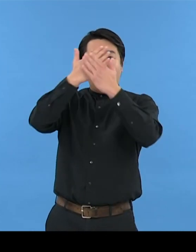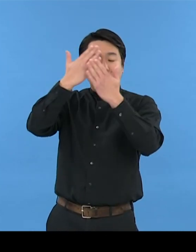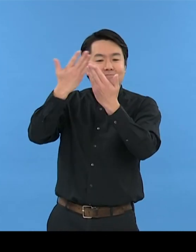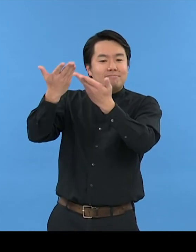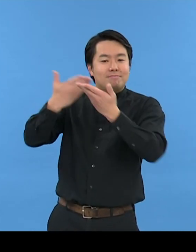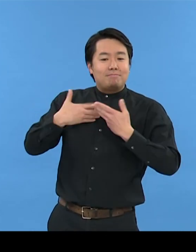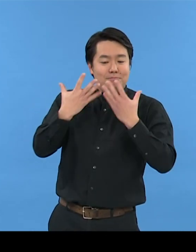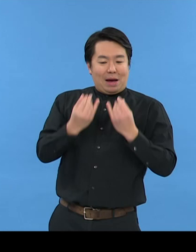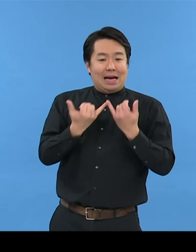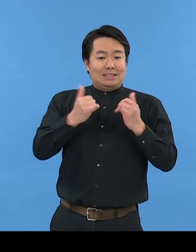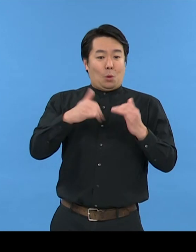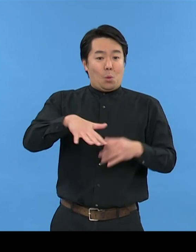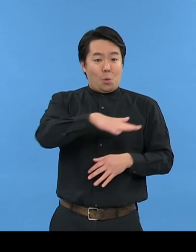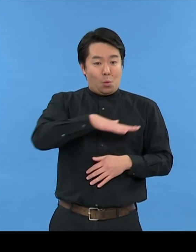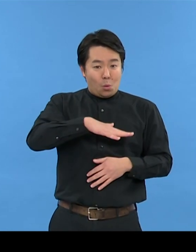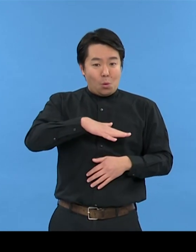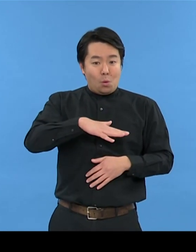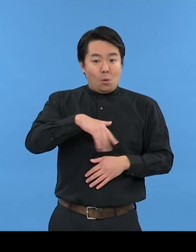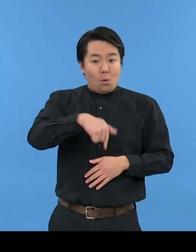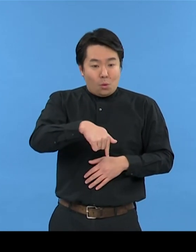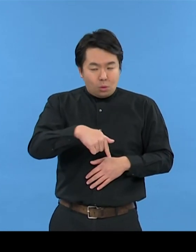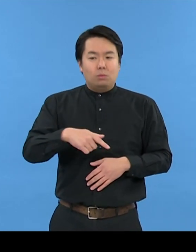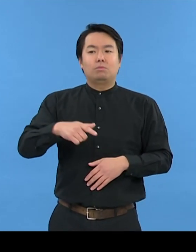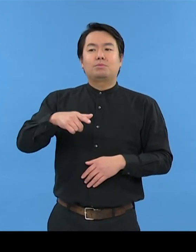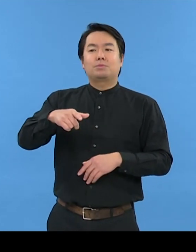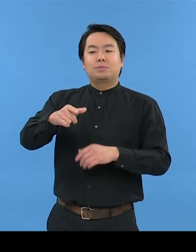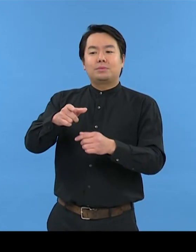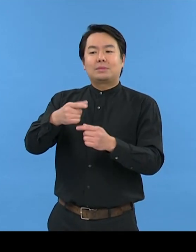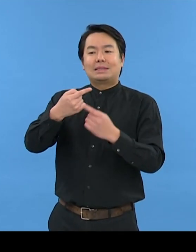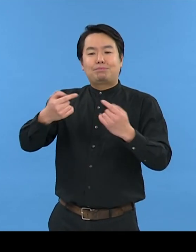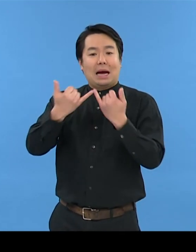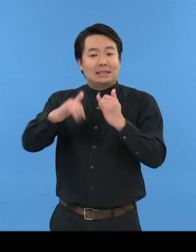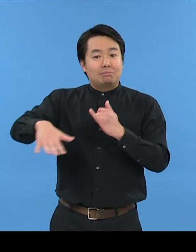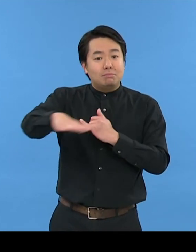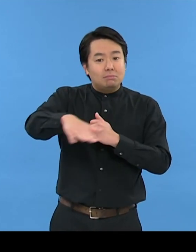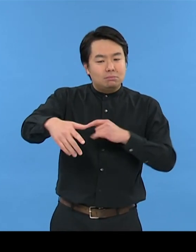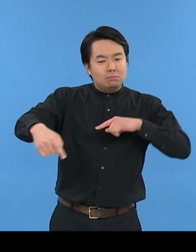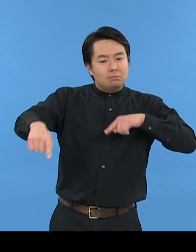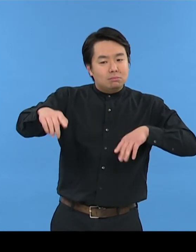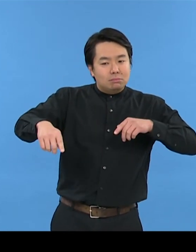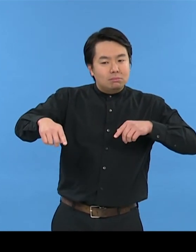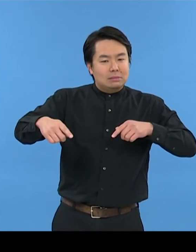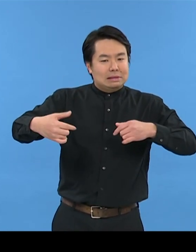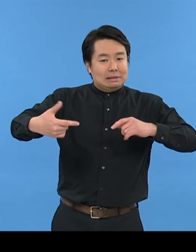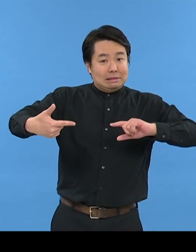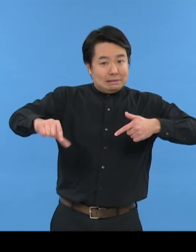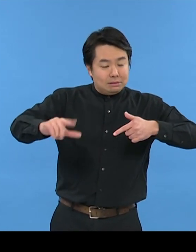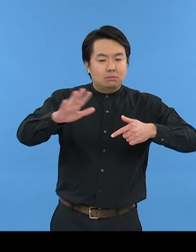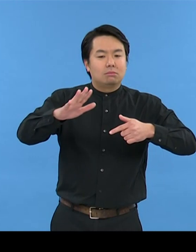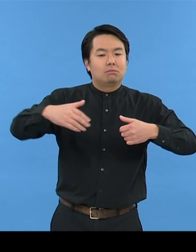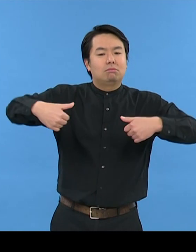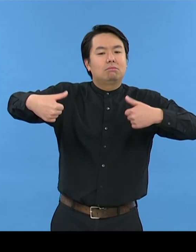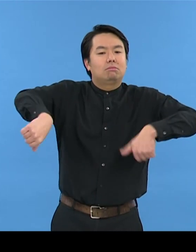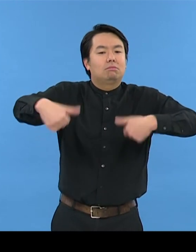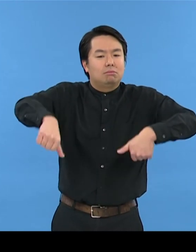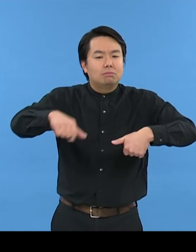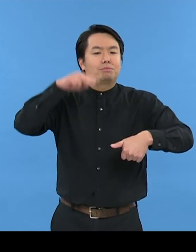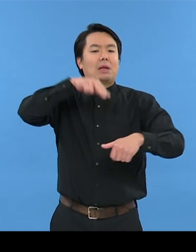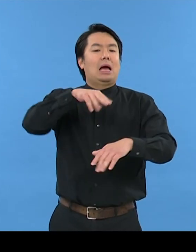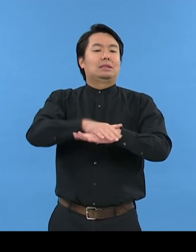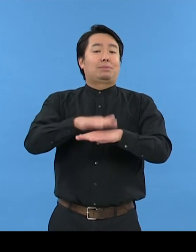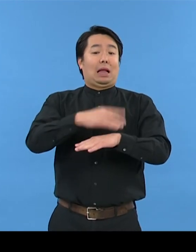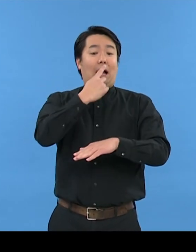いうキリスト教の理解はこの世的なものを相対化する見方の一つなので一つ大きな一つなので